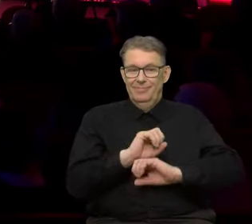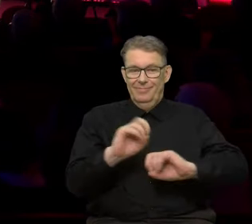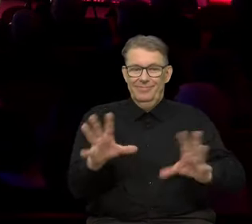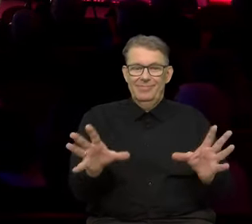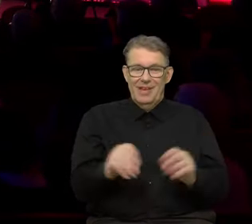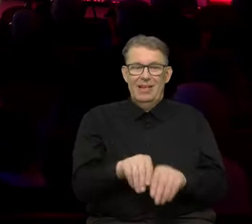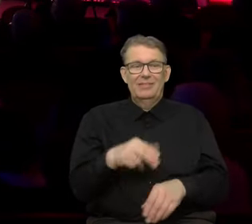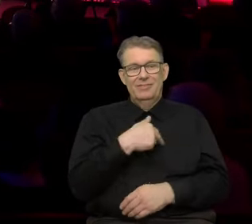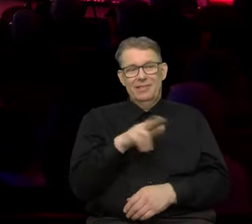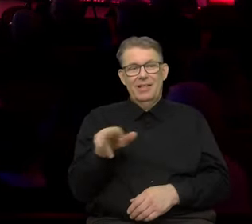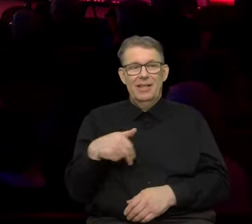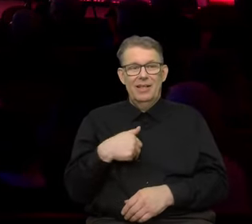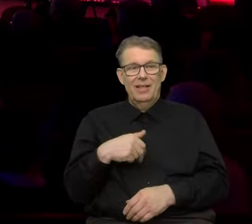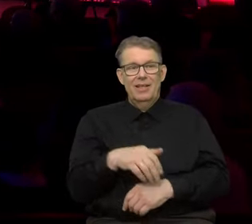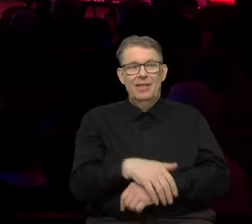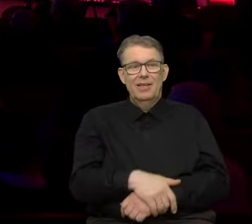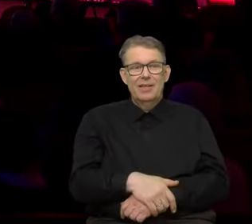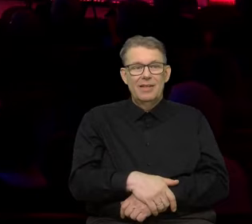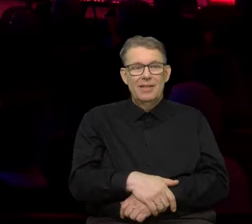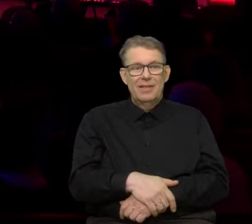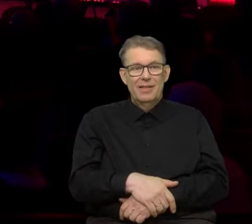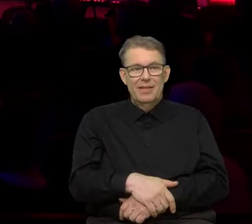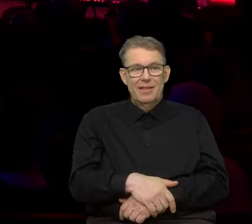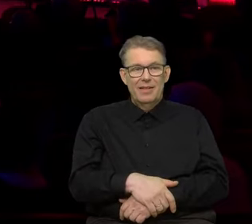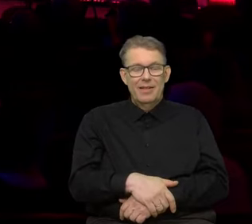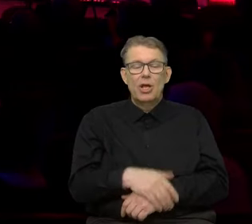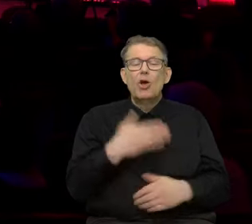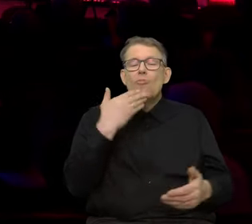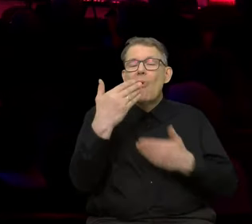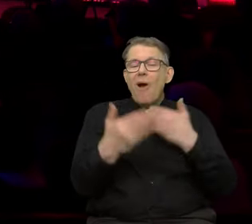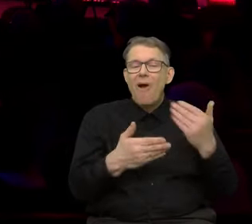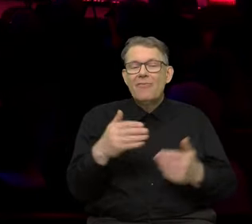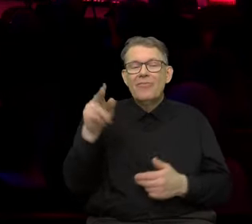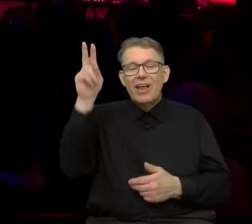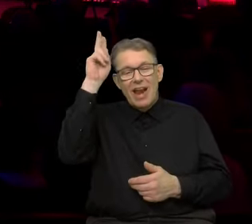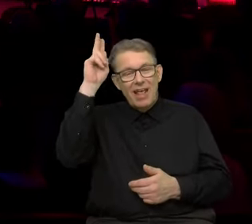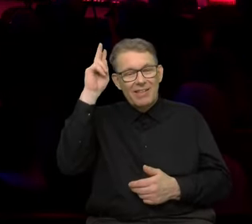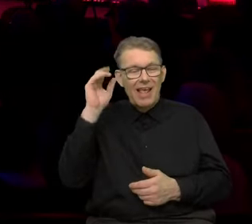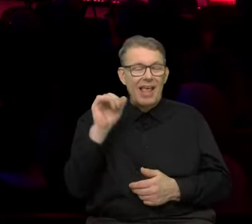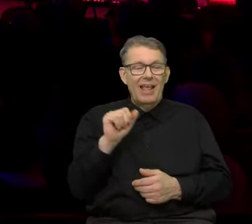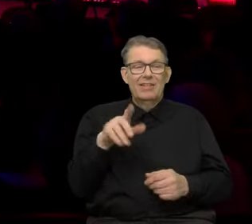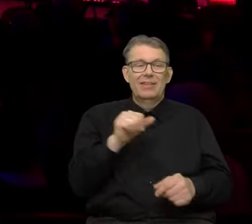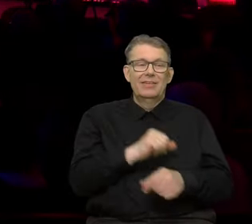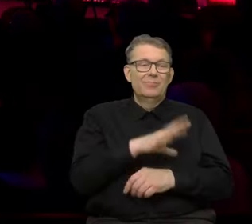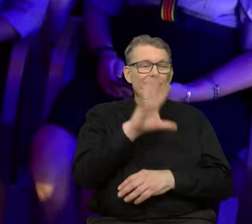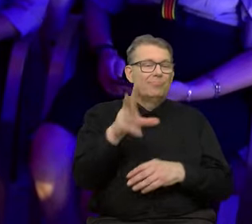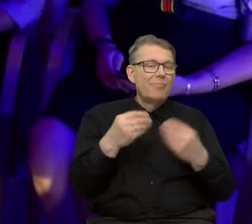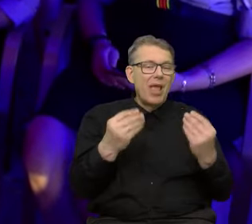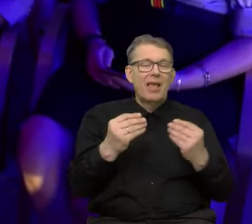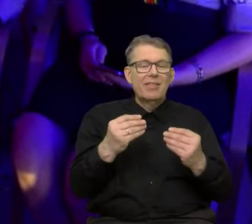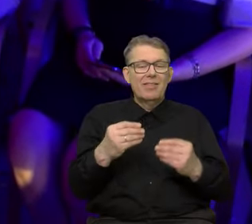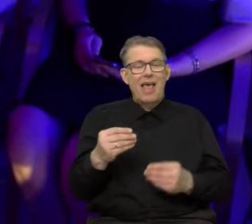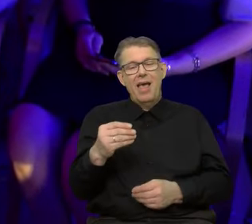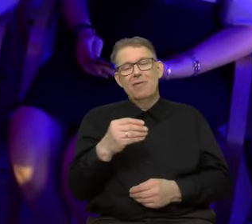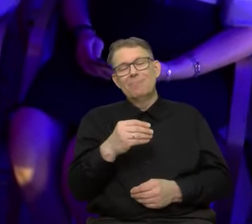nami. Greetings from Ireland. Pozdrowienia z Irlandii dla pięknej Polski.